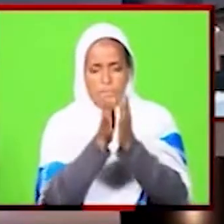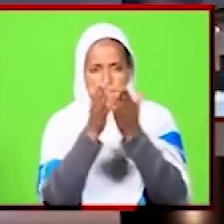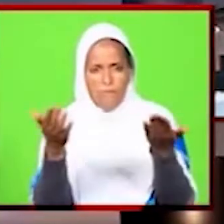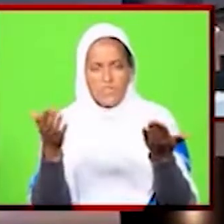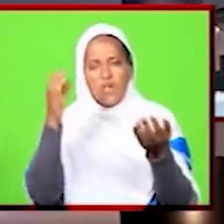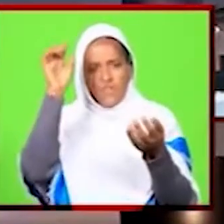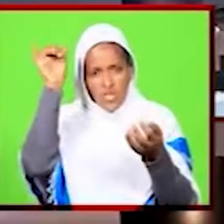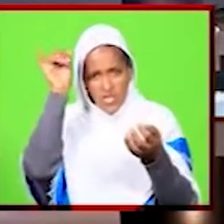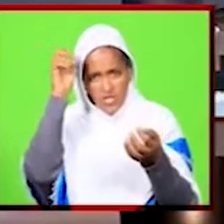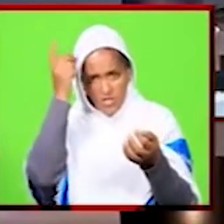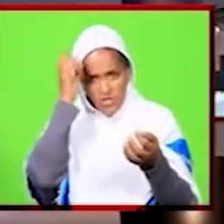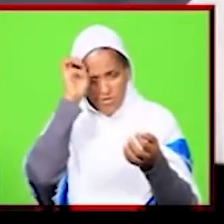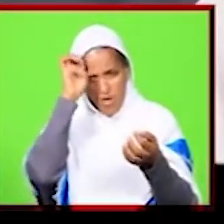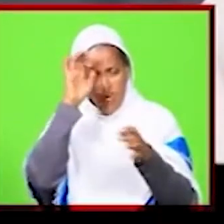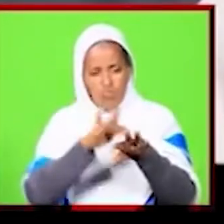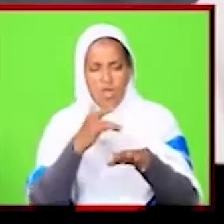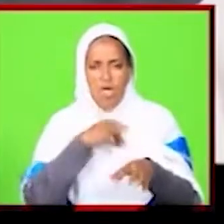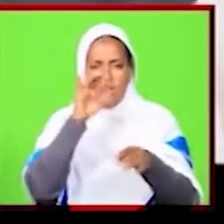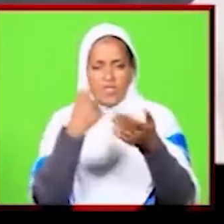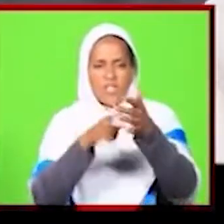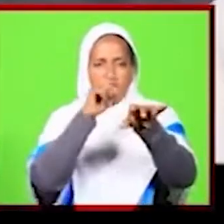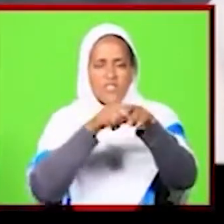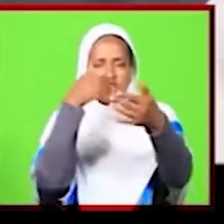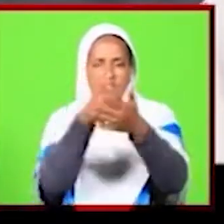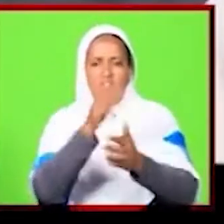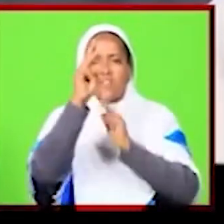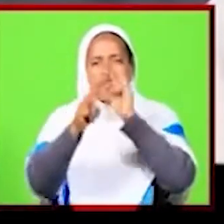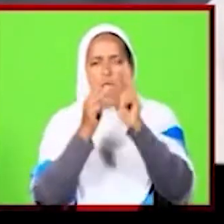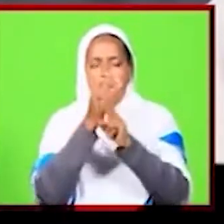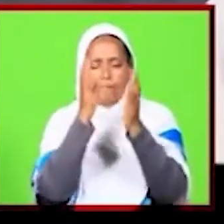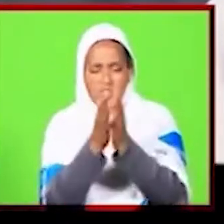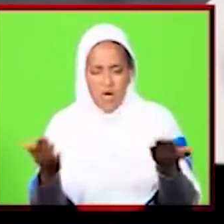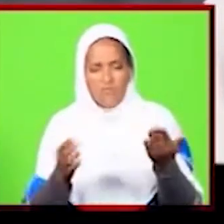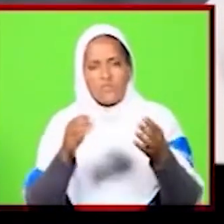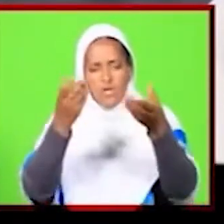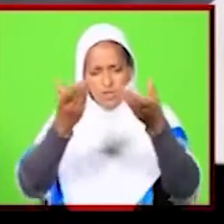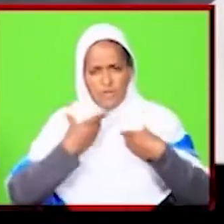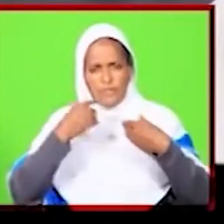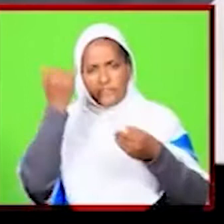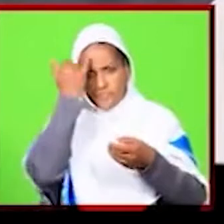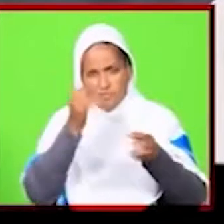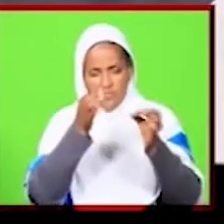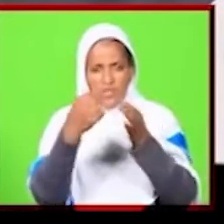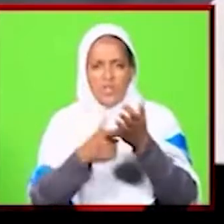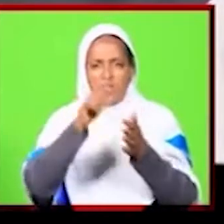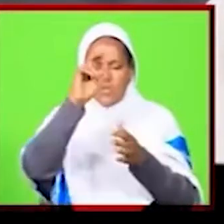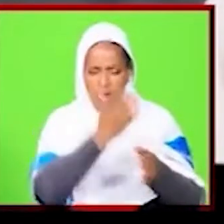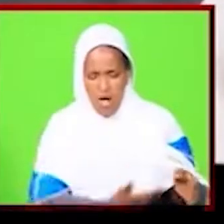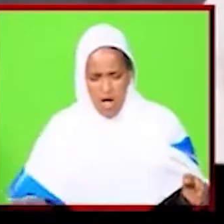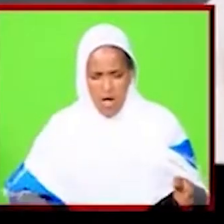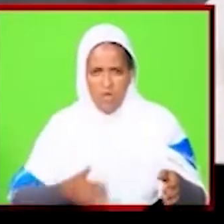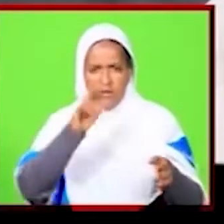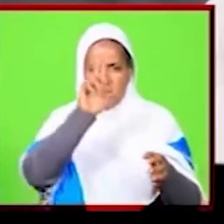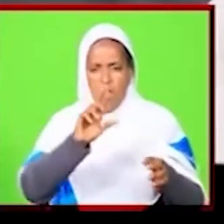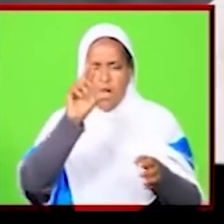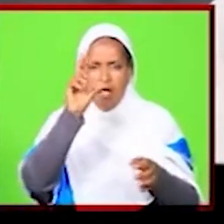ብቻ ያልፈረሰ መሆኑ ልክ መጽሐፍ ኢያሱ ላይ እንዳለው ዝርዝሩን እንግዲህ ያን ጊዜ ሲንደርስ ያን መጽሐፍ የሚያስተምሩ መምህራን ያነሱት ይሆናል። እዛ